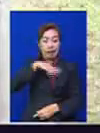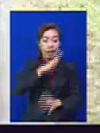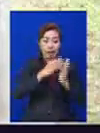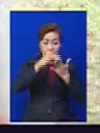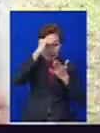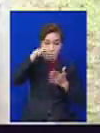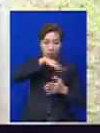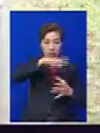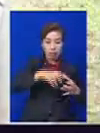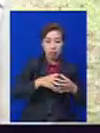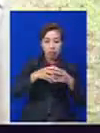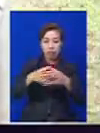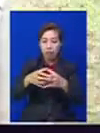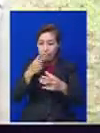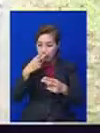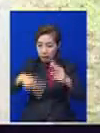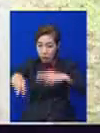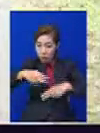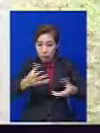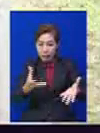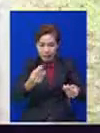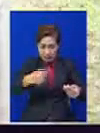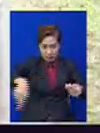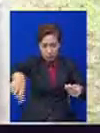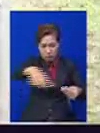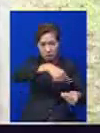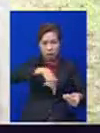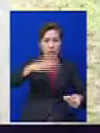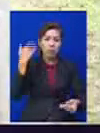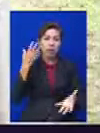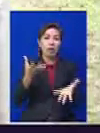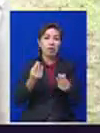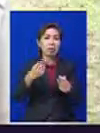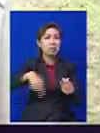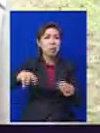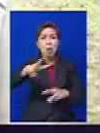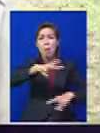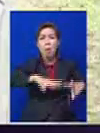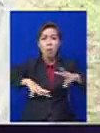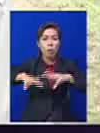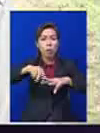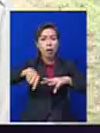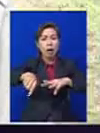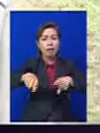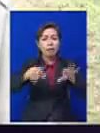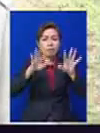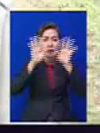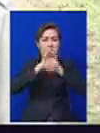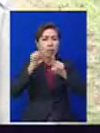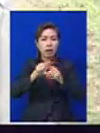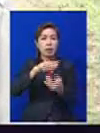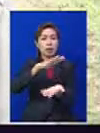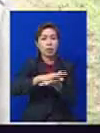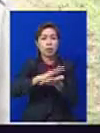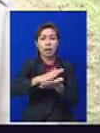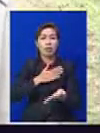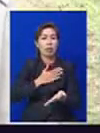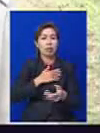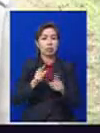าสภาพพื้นดินที่เมื่อก่อนนะคะเป็นพื้นที่ที่ว่างเปล่านะคะก็เหมือนกับที่โรงเรียนของเรา